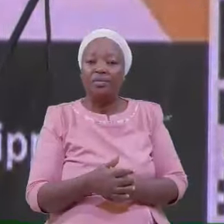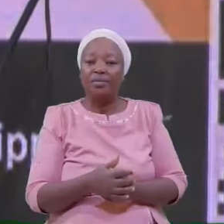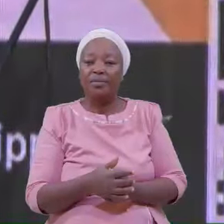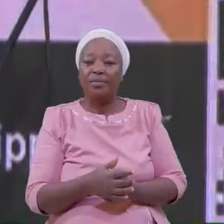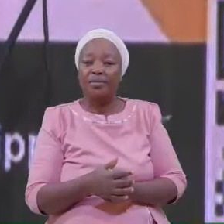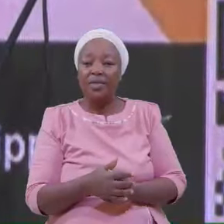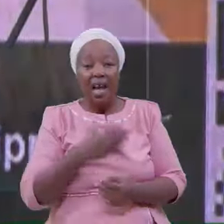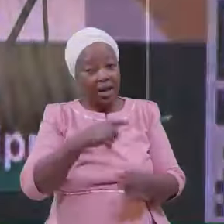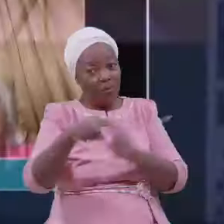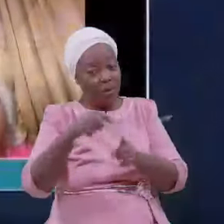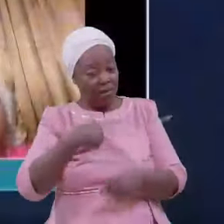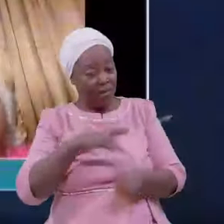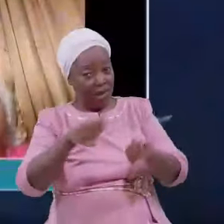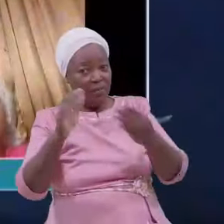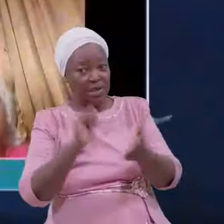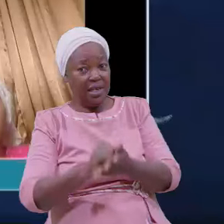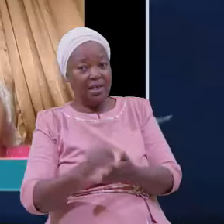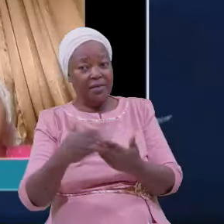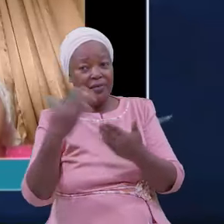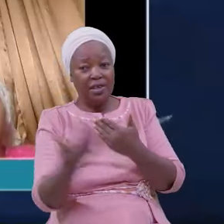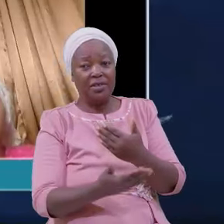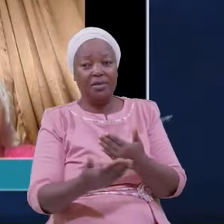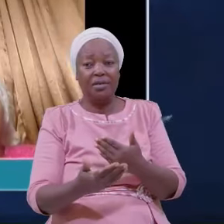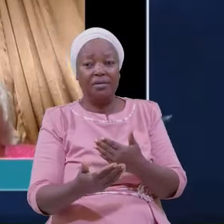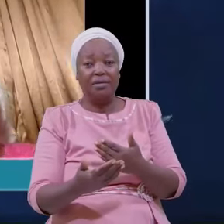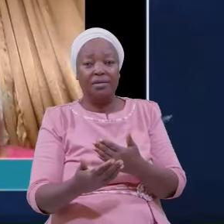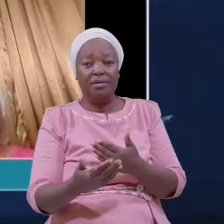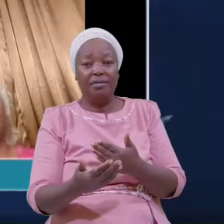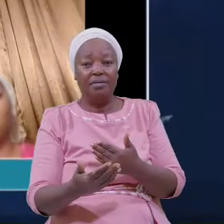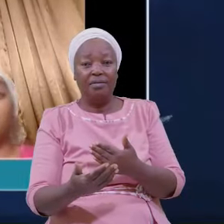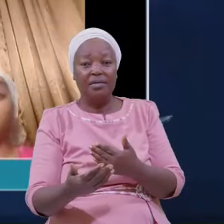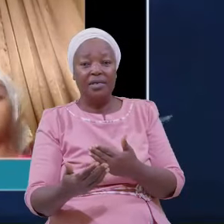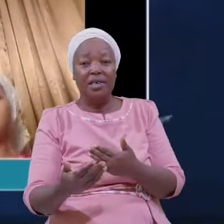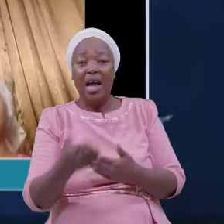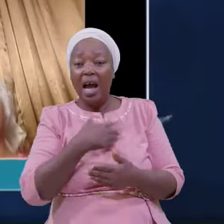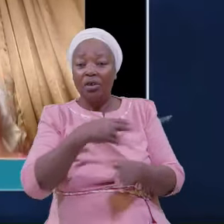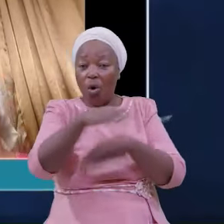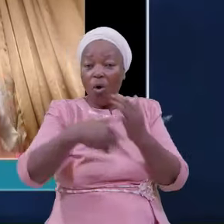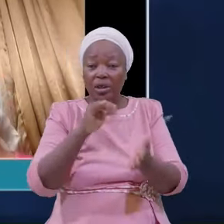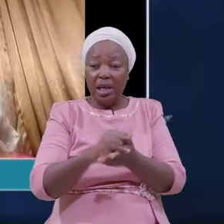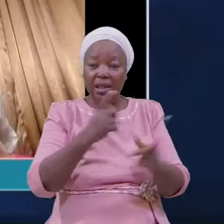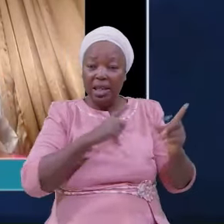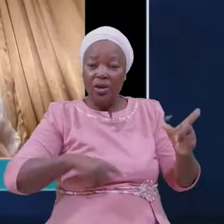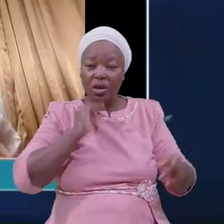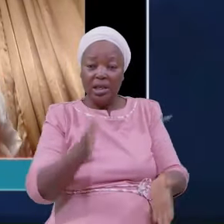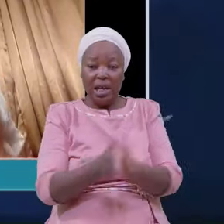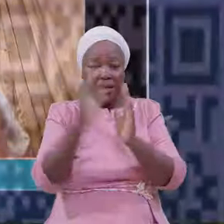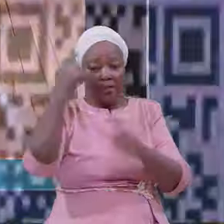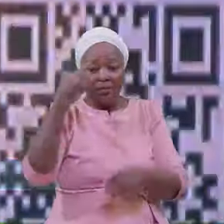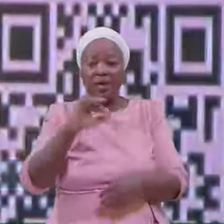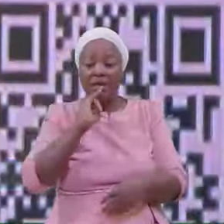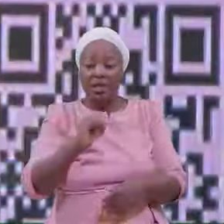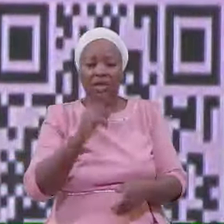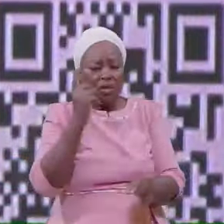the invitation. Ibibigay ko all ang paanyaya sa inyo. All the Lord is asking for is, look unto me.